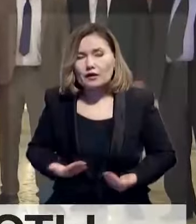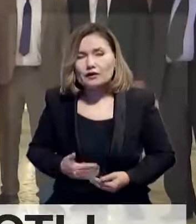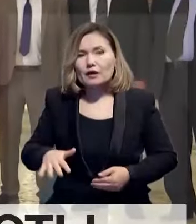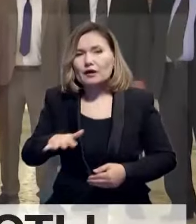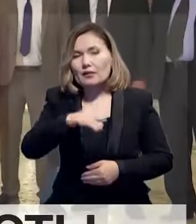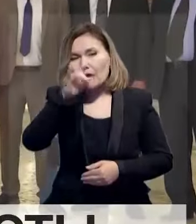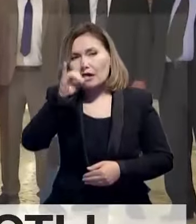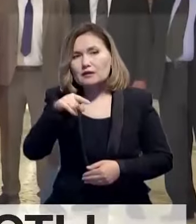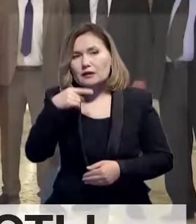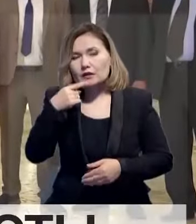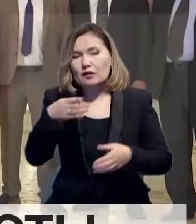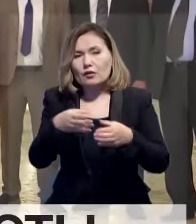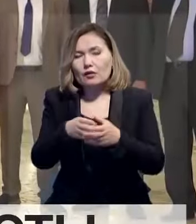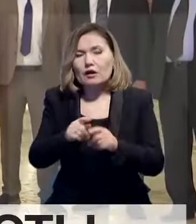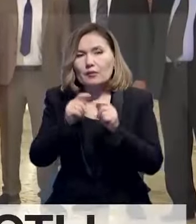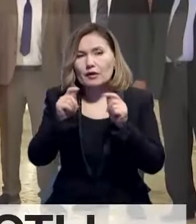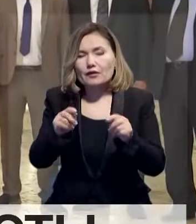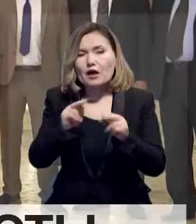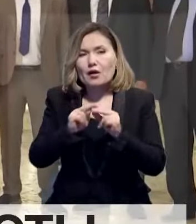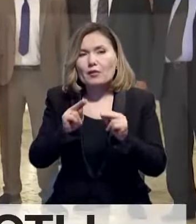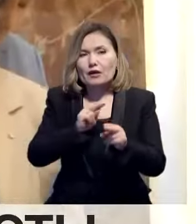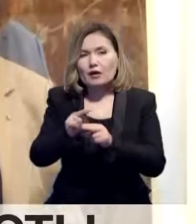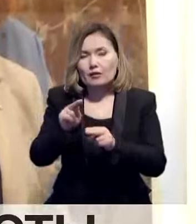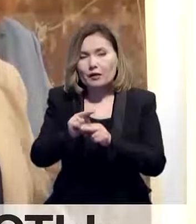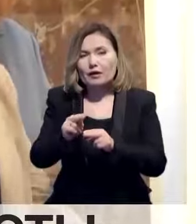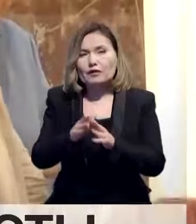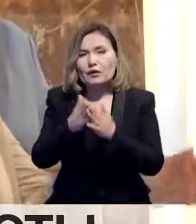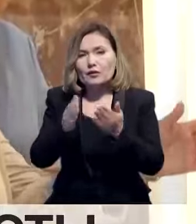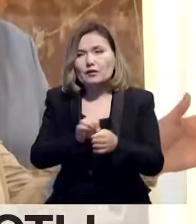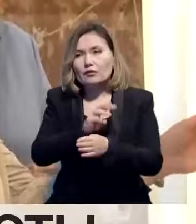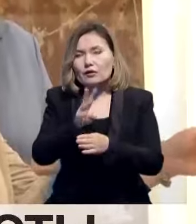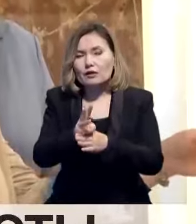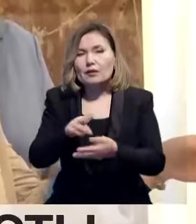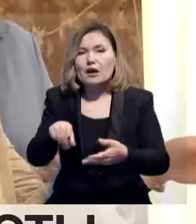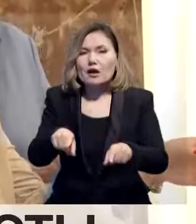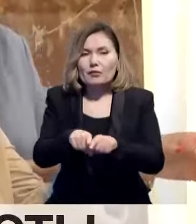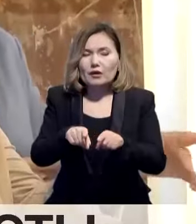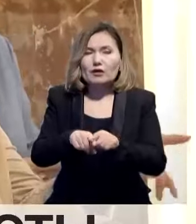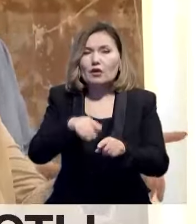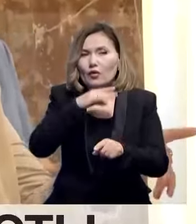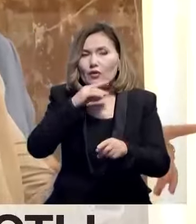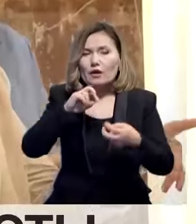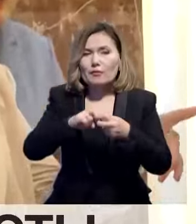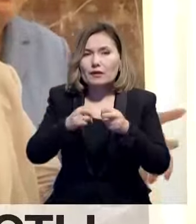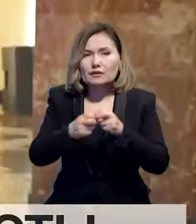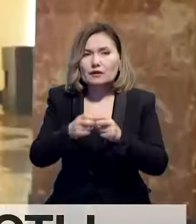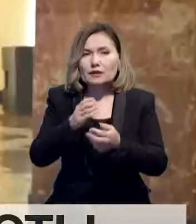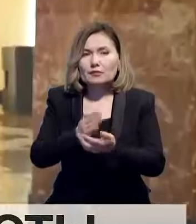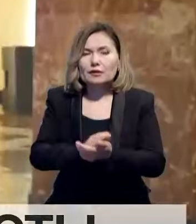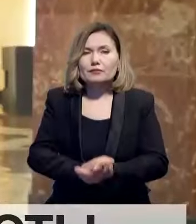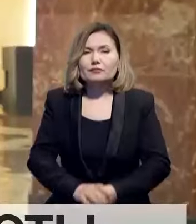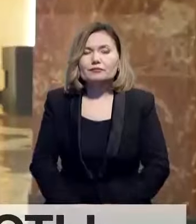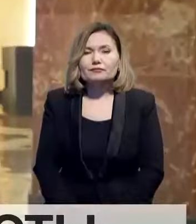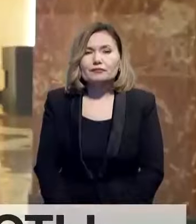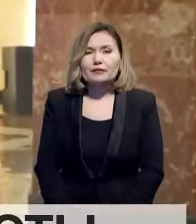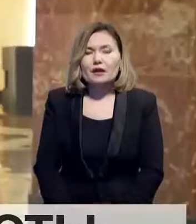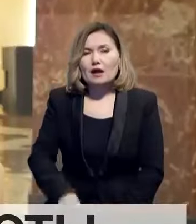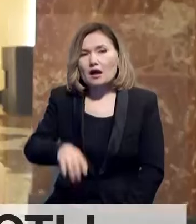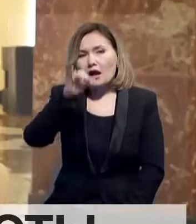тіл курстары бар. Дегенмен мұғалімдерді дайындау, оқулықтармен қамтамасыз ету сияқты шешілмеген түйткілдер көп. Тілге